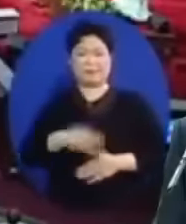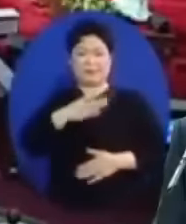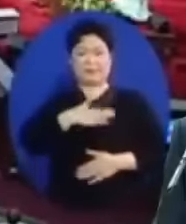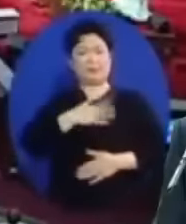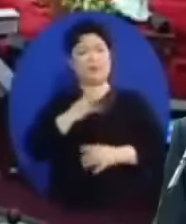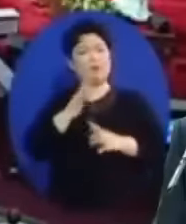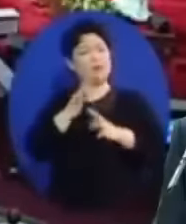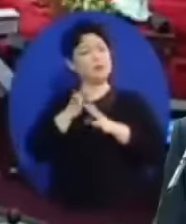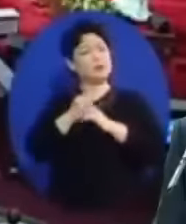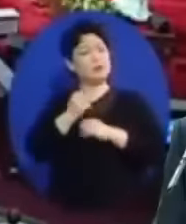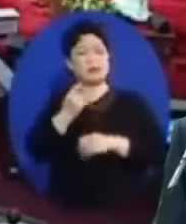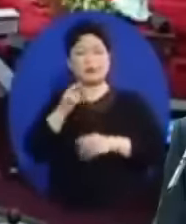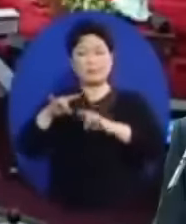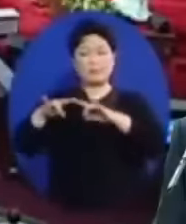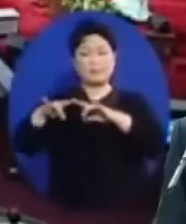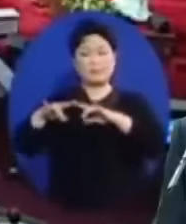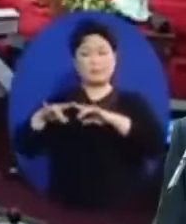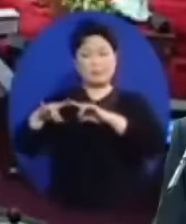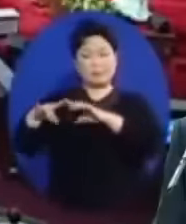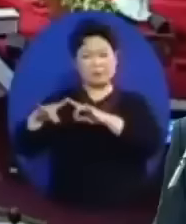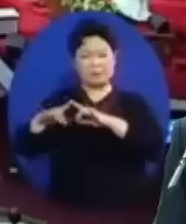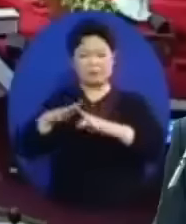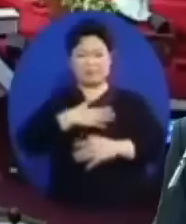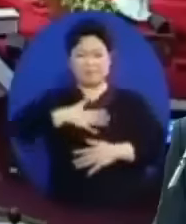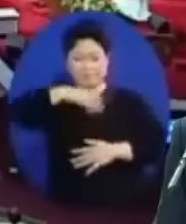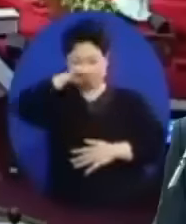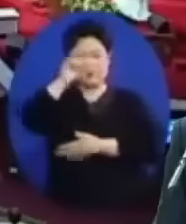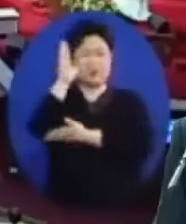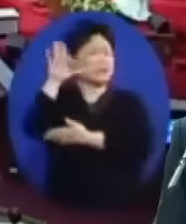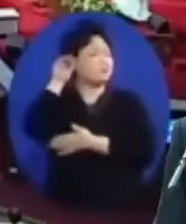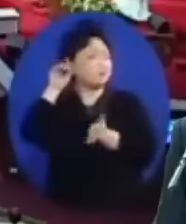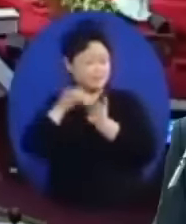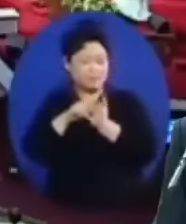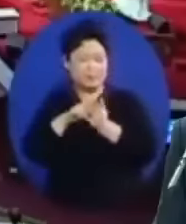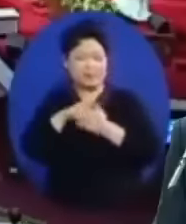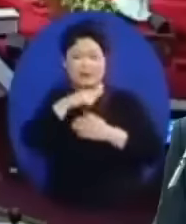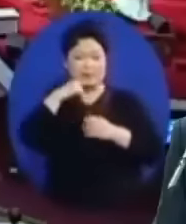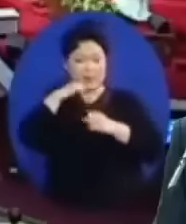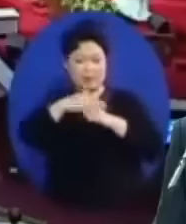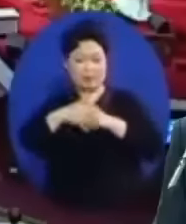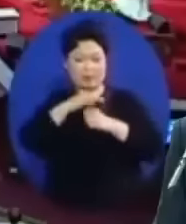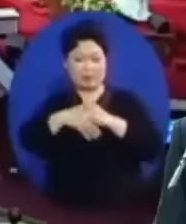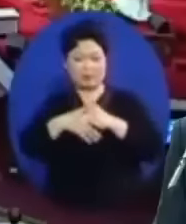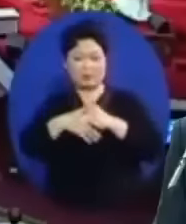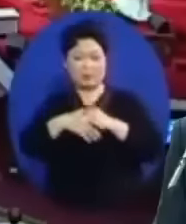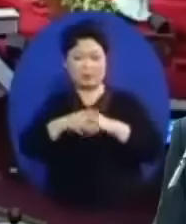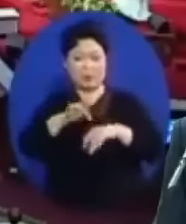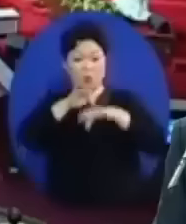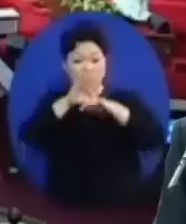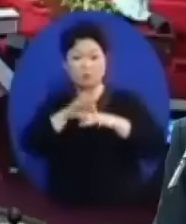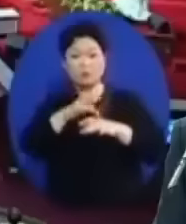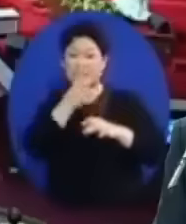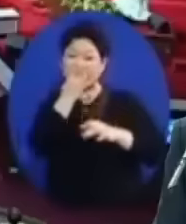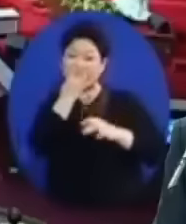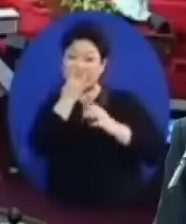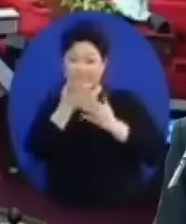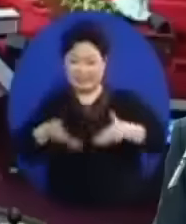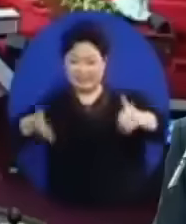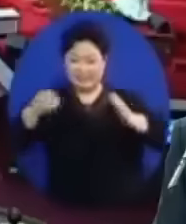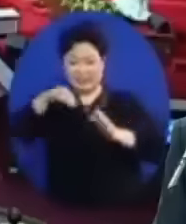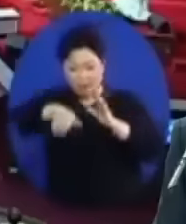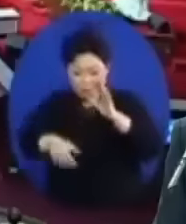저는 언젠가 방송에서 아주 훈훈한 이야기를 들은 적이 있습니다. 몇 해 전 대구에서는 요술 쌀단지가 있었는데 마음껏